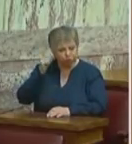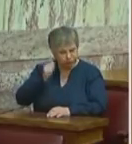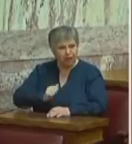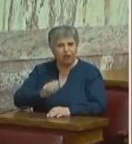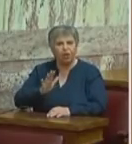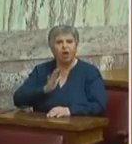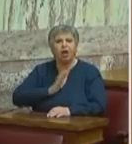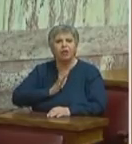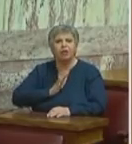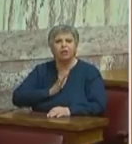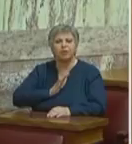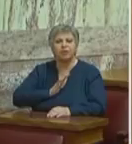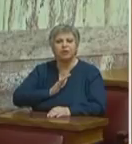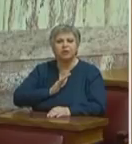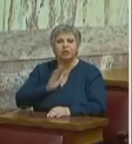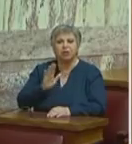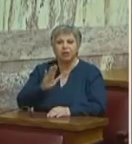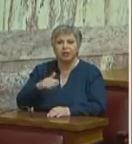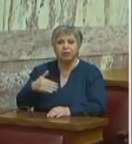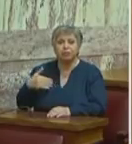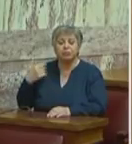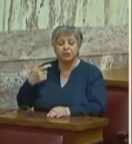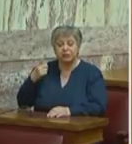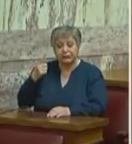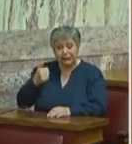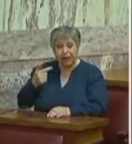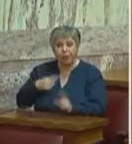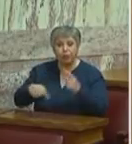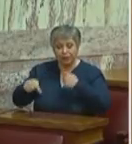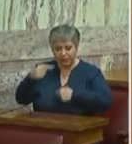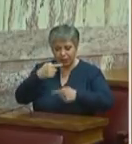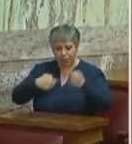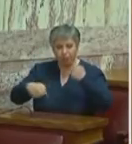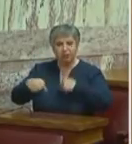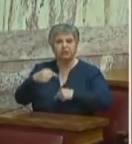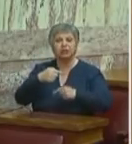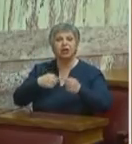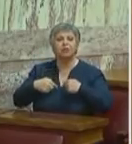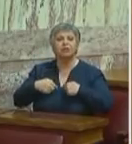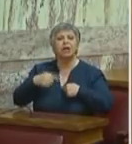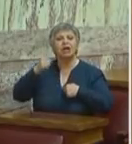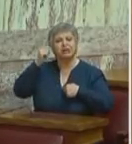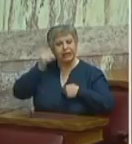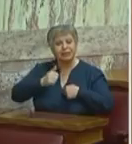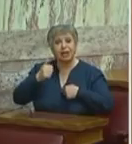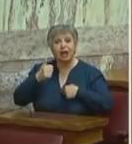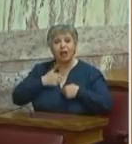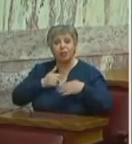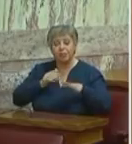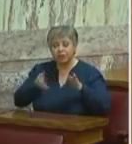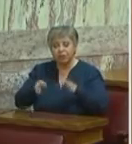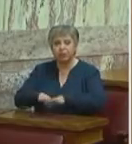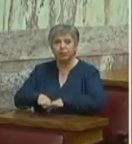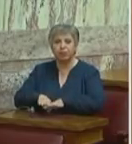που μας κυβερνάγαν για χρόνια. Τους γνωρίζει πάρα πολύ καλά. Τους γνωρίζει, ξέρετε, γιατί όλα